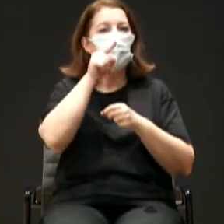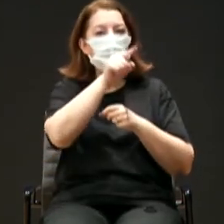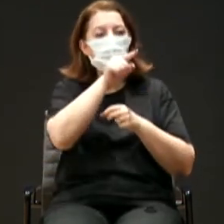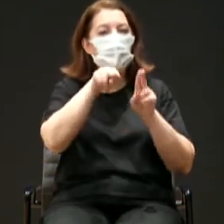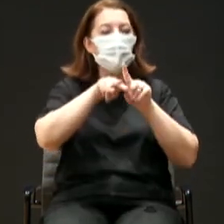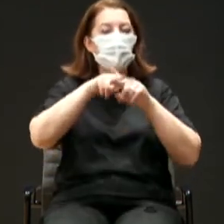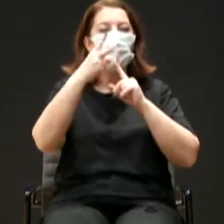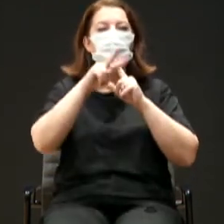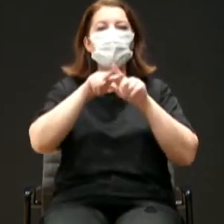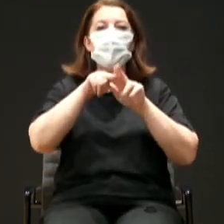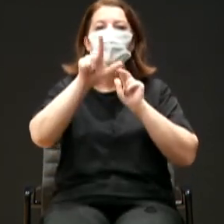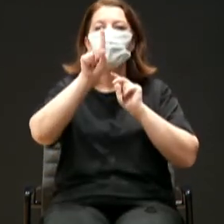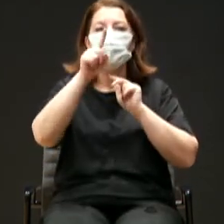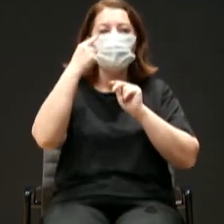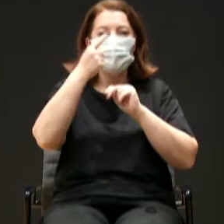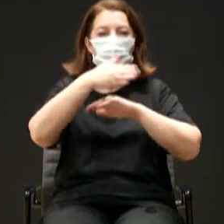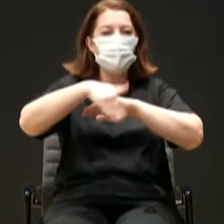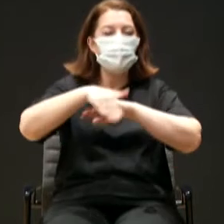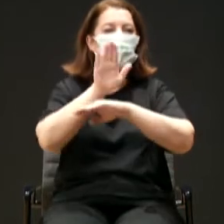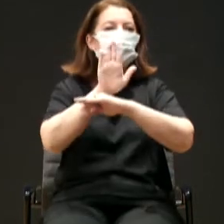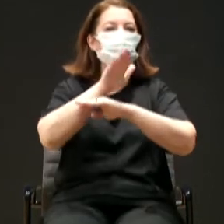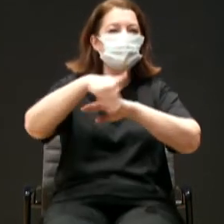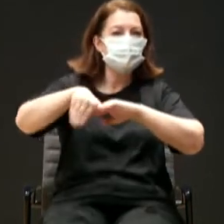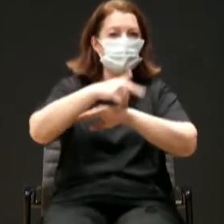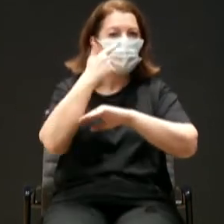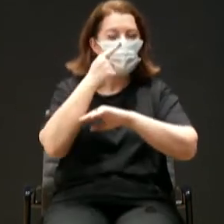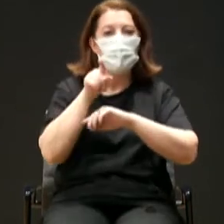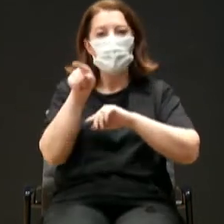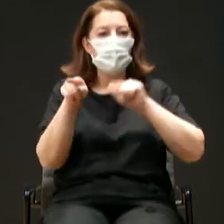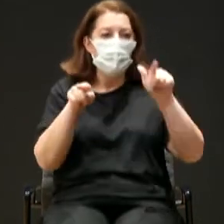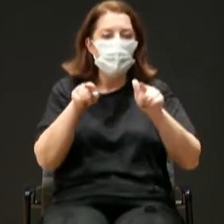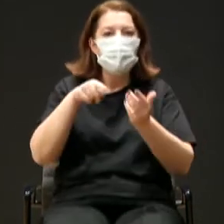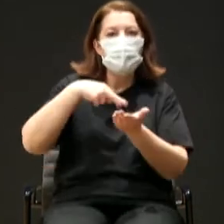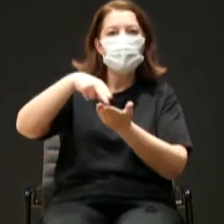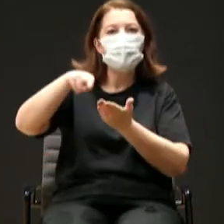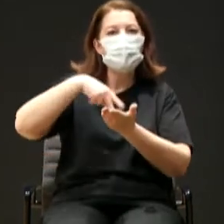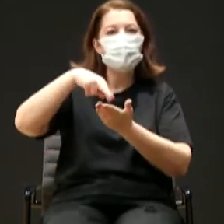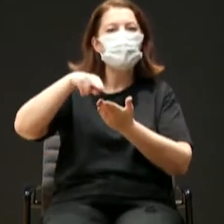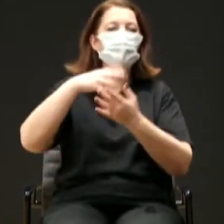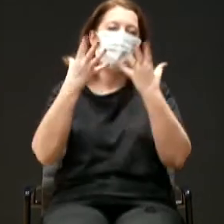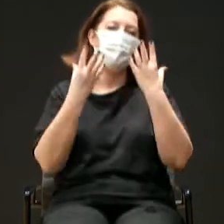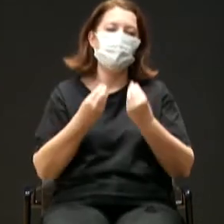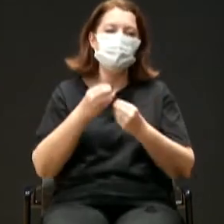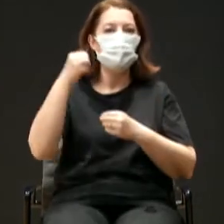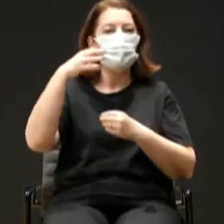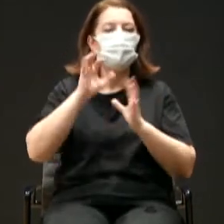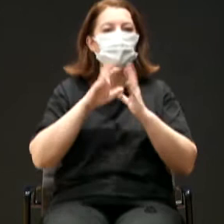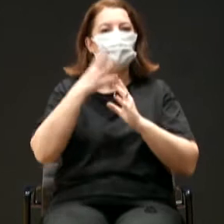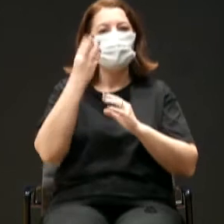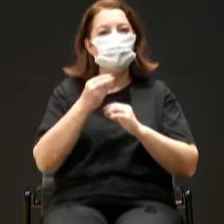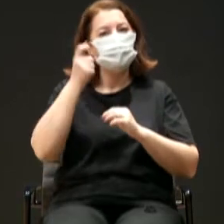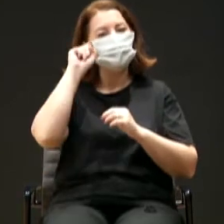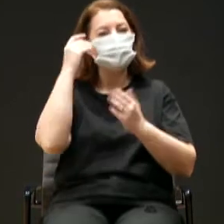Mahallesi Demokrasi Caddesi'nin her iki yönüne yaya kaldırımı yapılmasını AK Parti grubu olarak